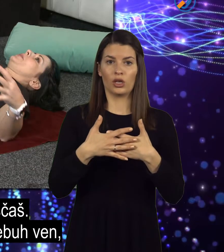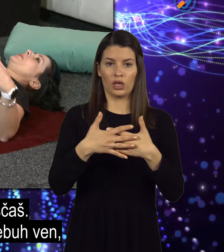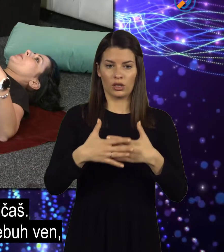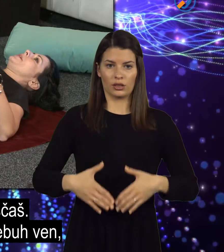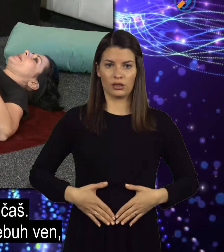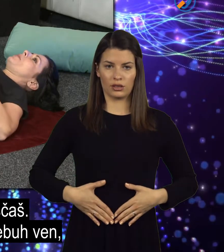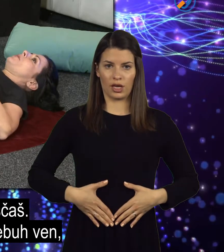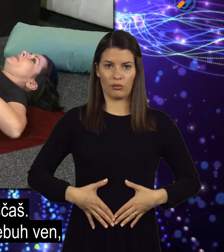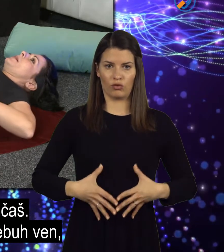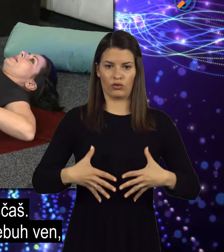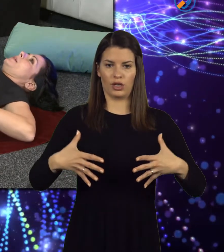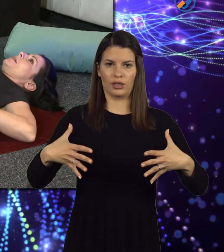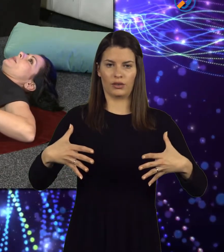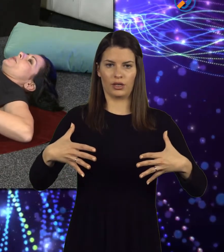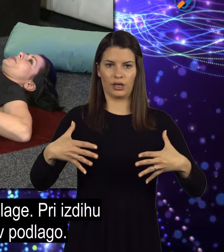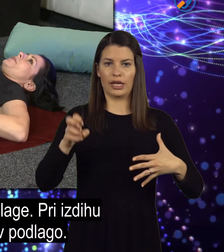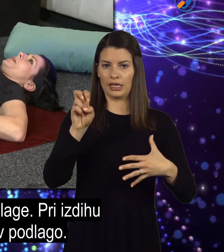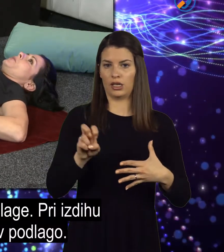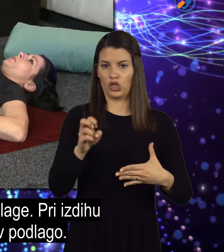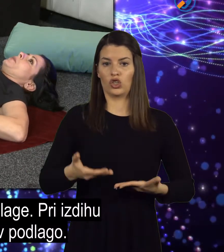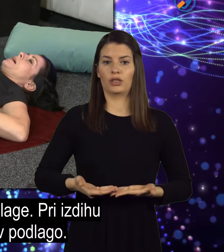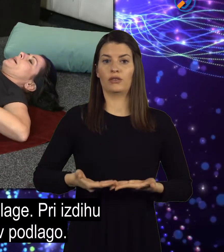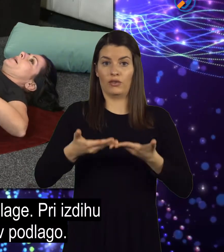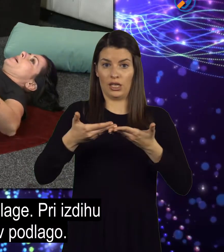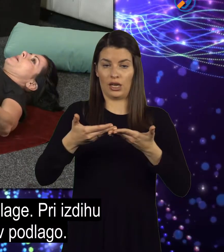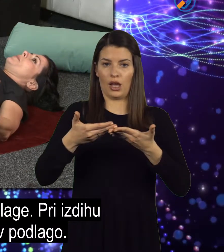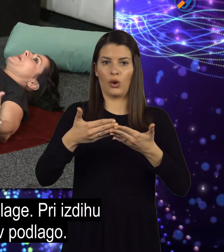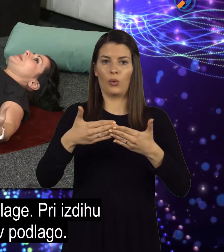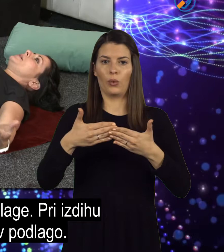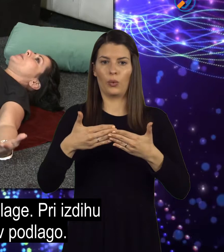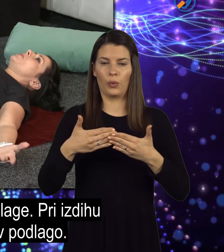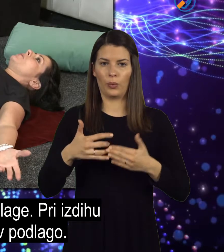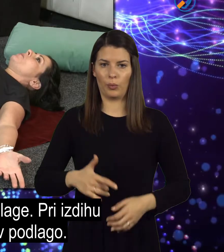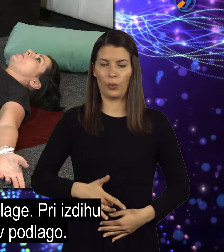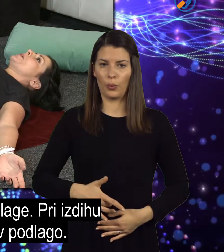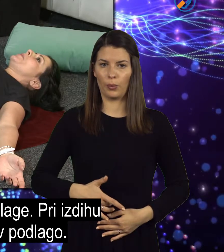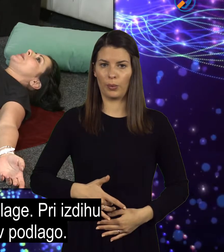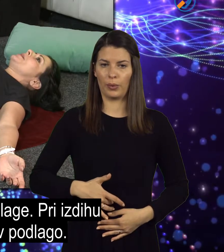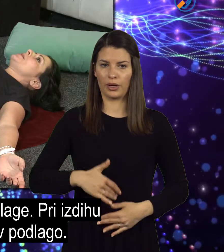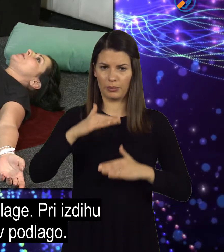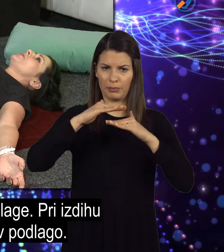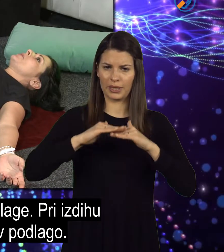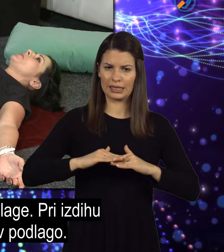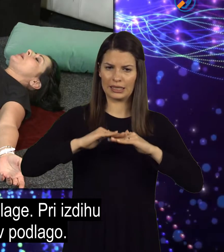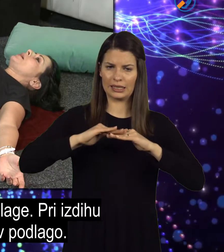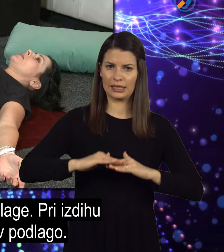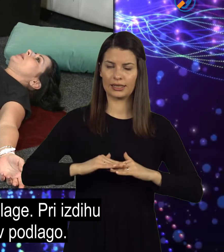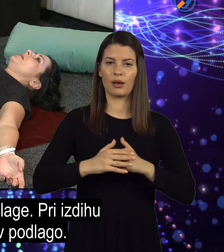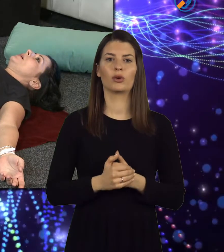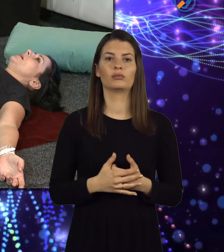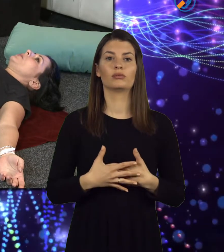Pri vdihu gre trebuh ven, križ se dvigne od podlage, pri izdihu popek pritisneš v